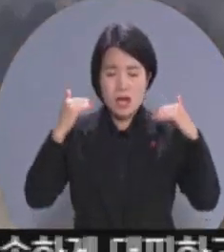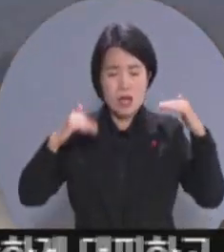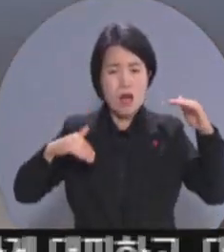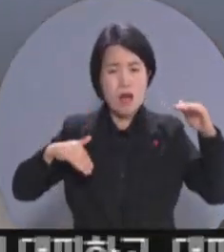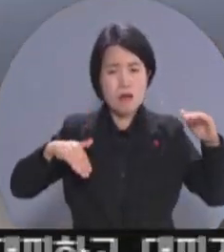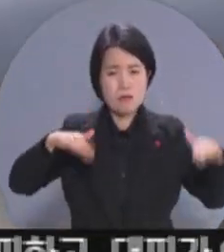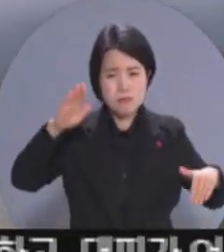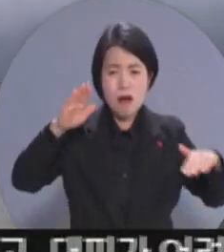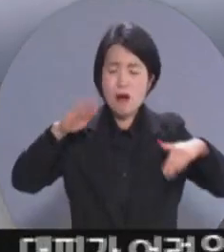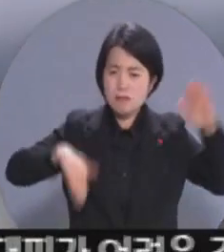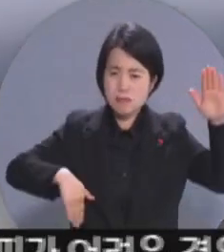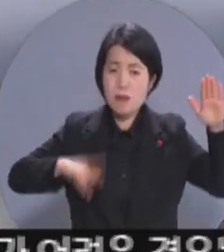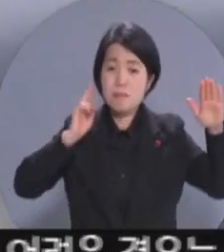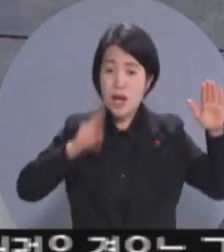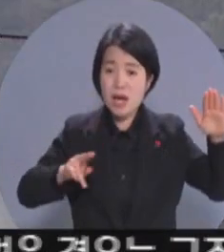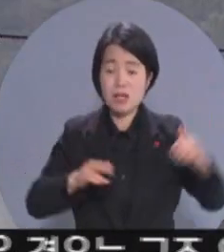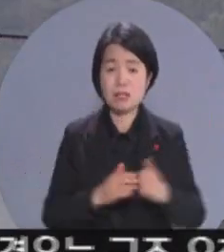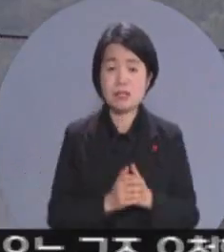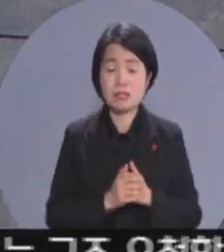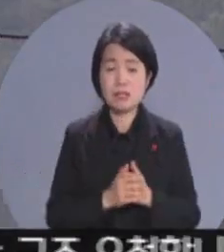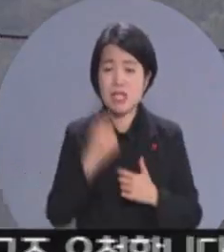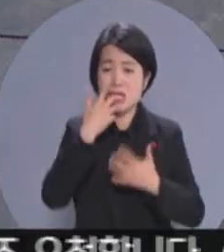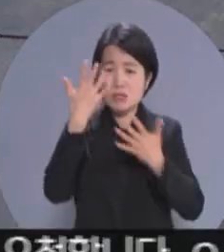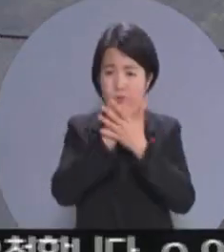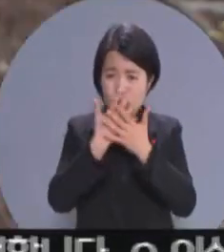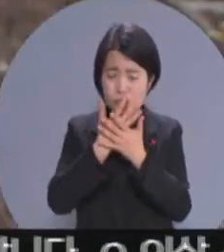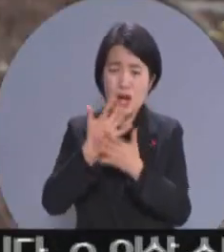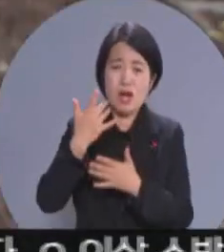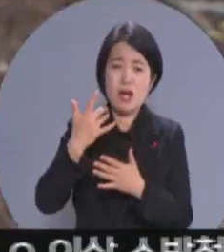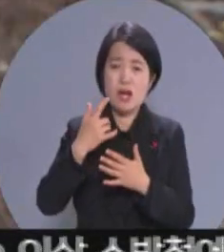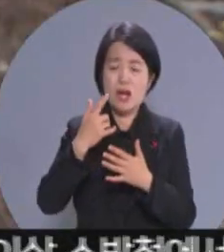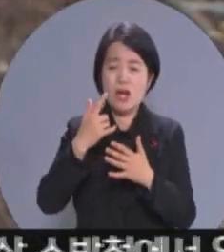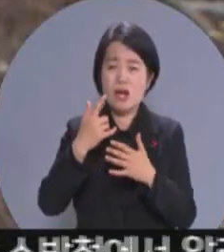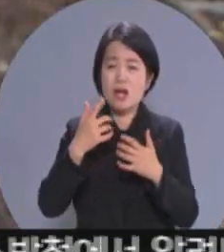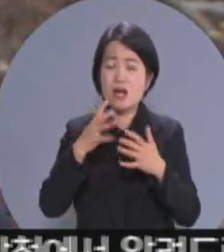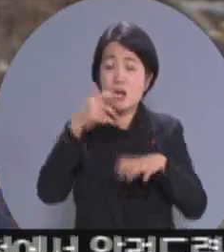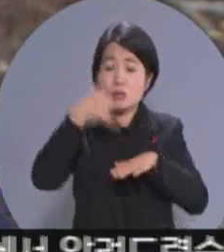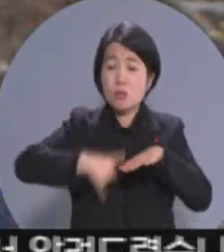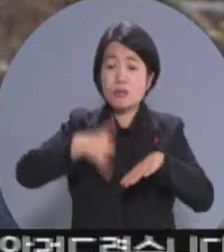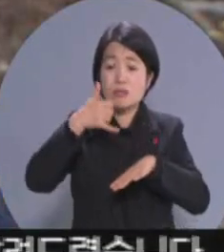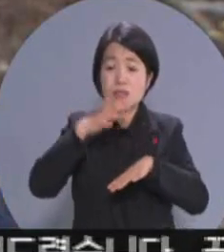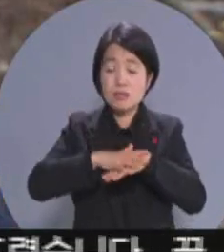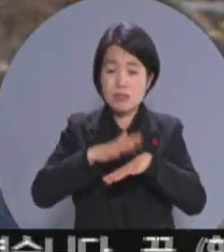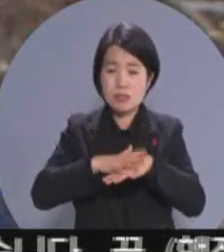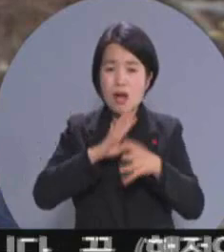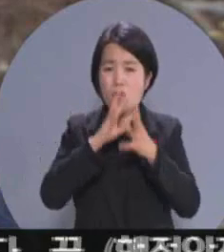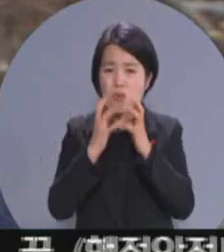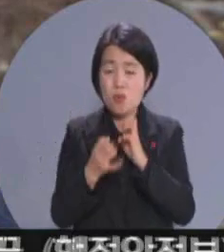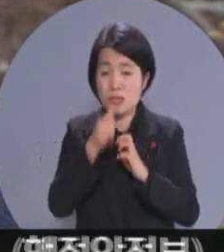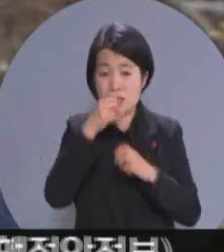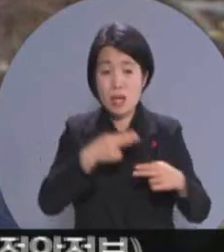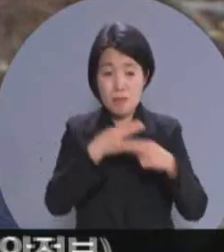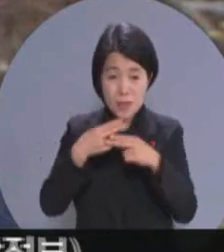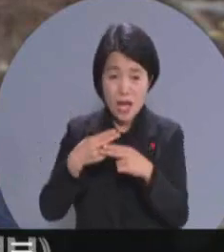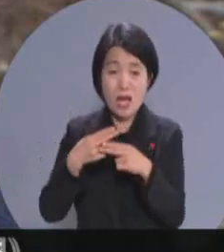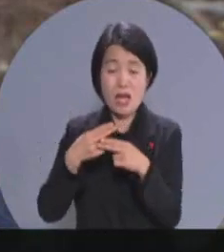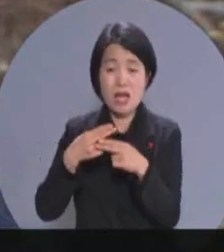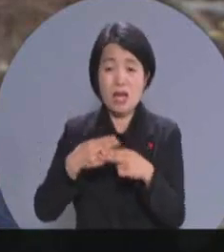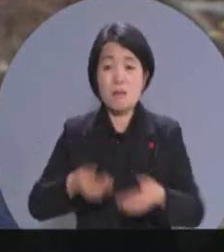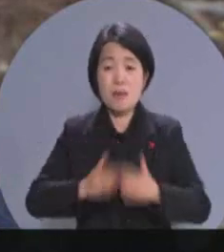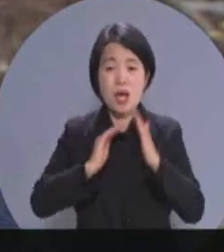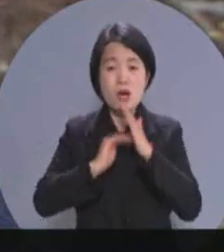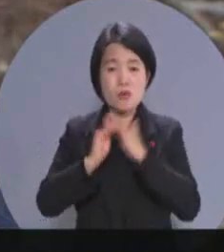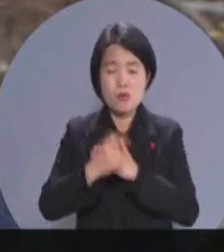햇빛이 줄고까지 자주 발생해 섭니다 댐이 막히고 안게 지속 시간이 길어져